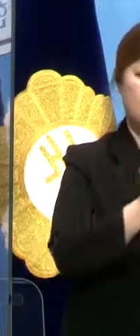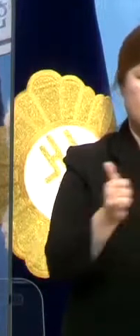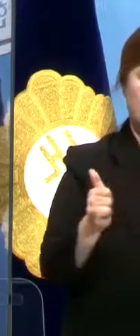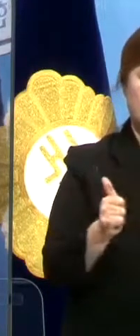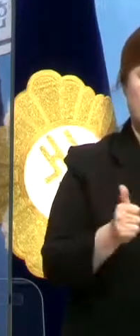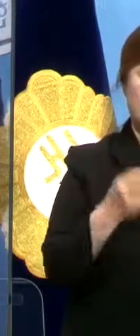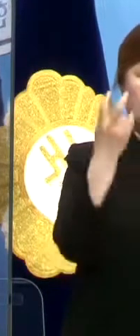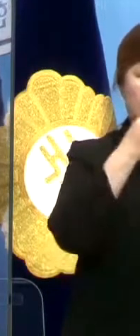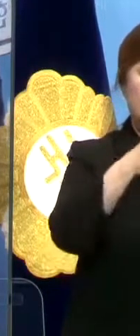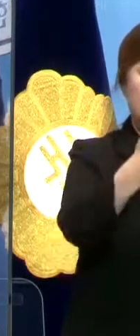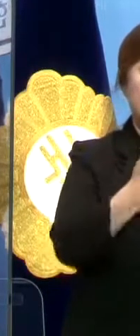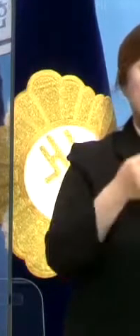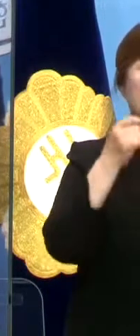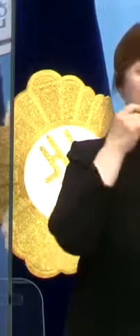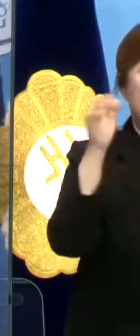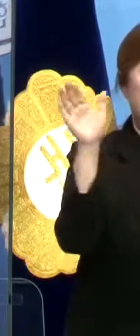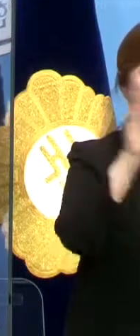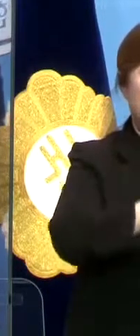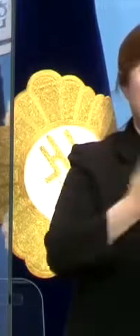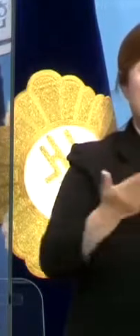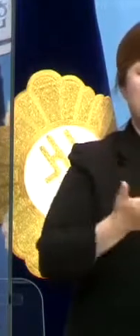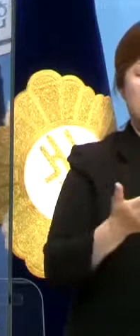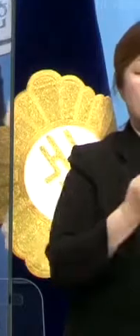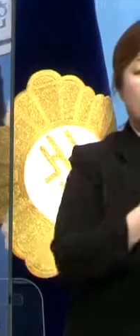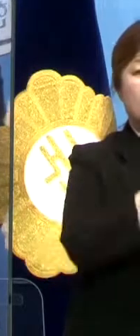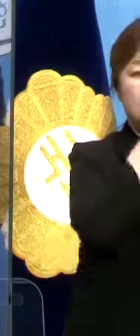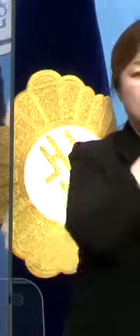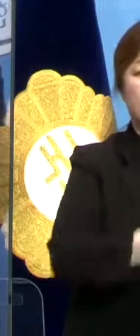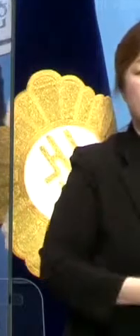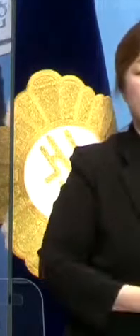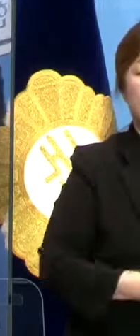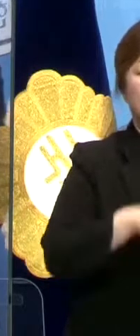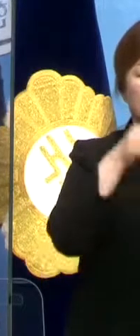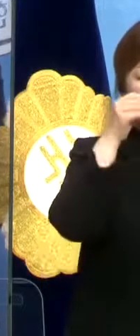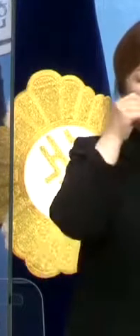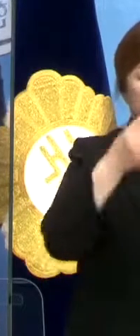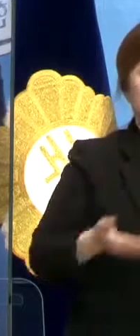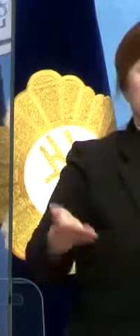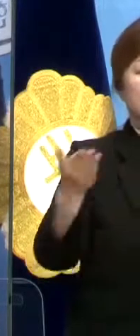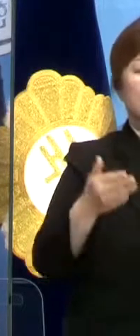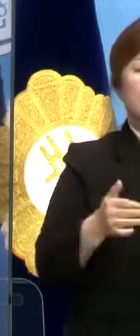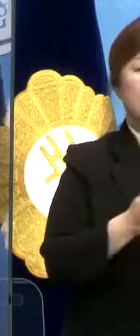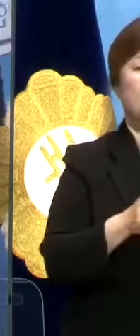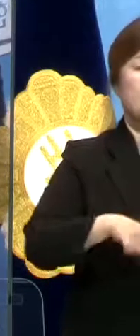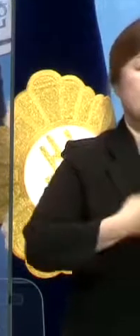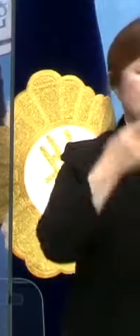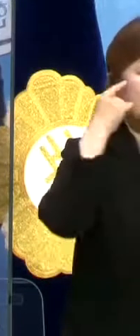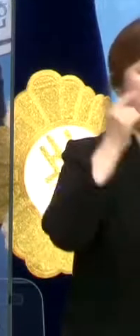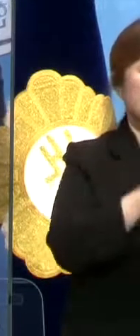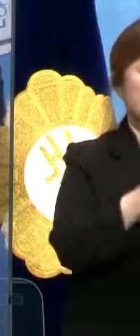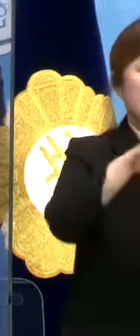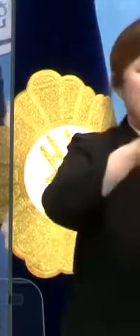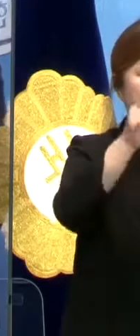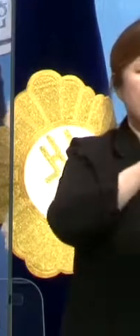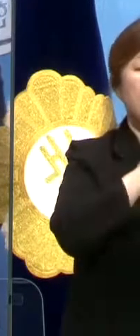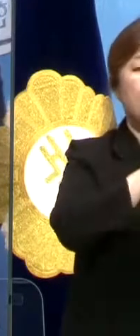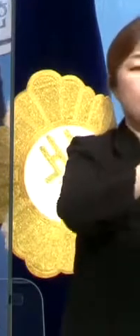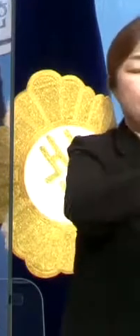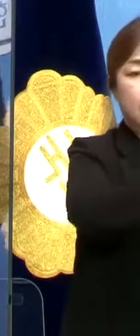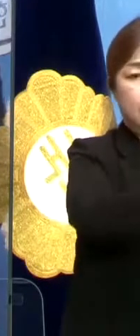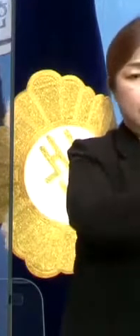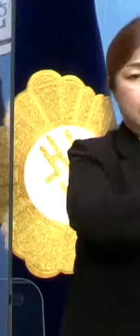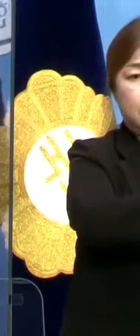보호받지 못한 야간 노동을 하고 있습니다 제발 이들에게 자발적으로 선택하였다 고 말하지 말아